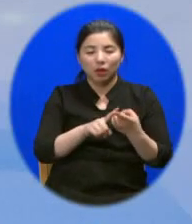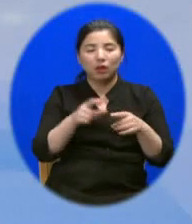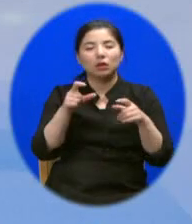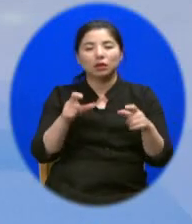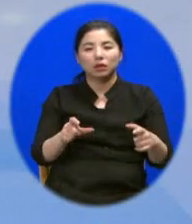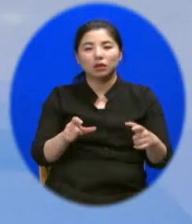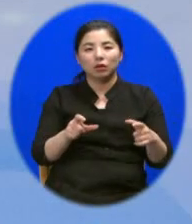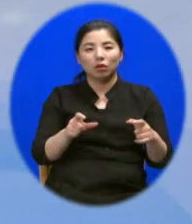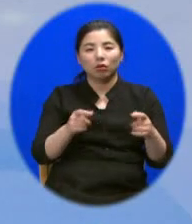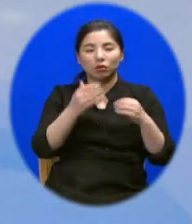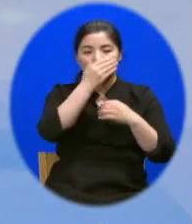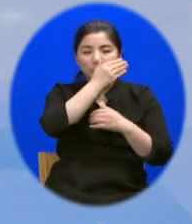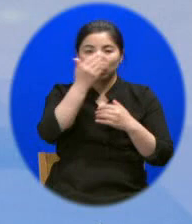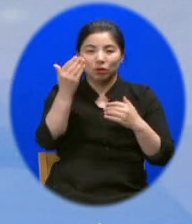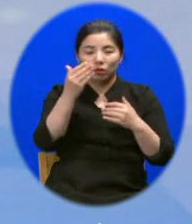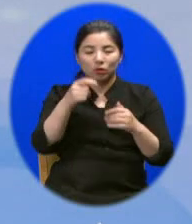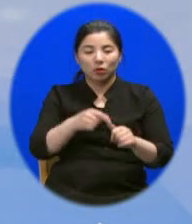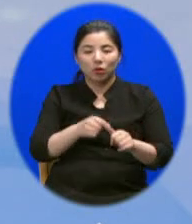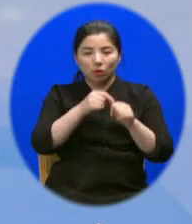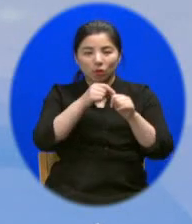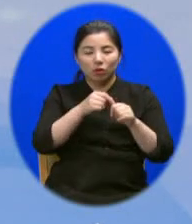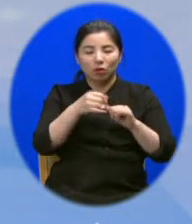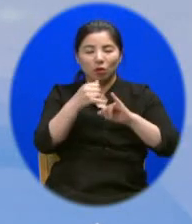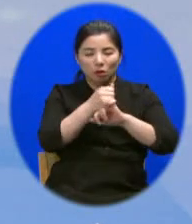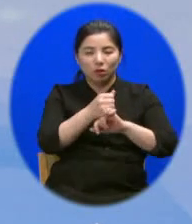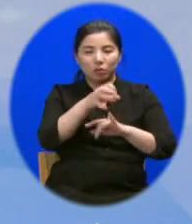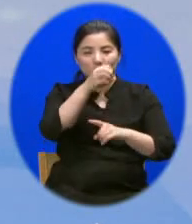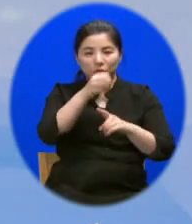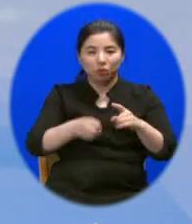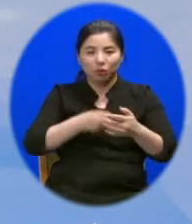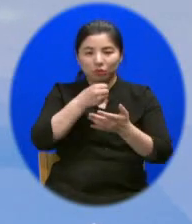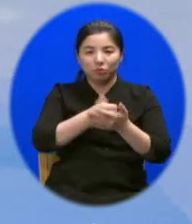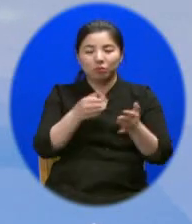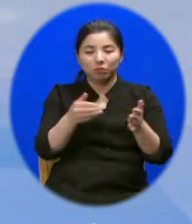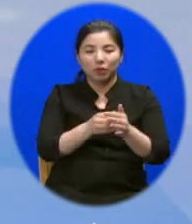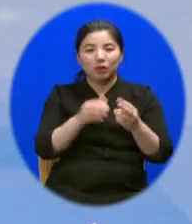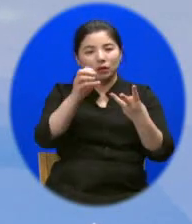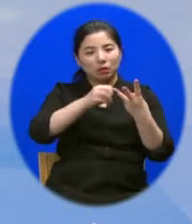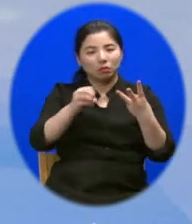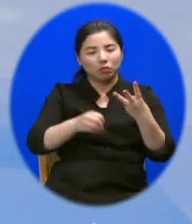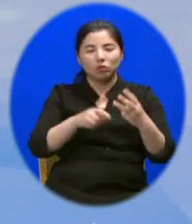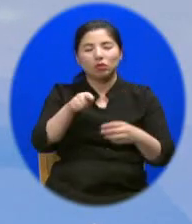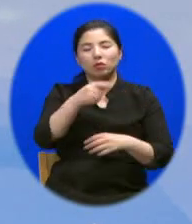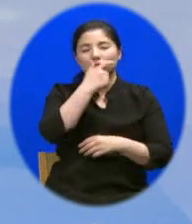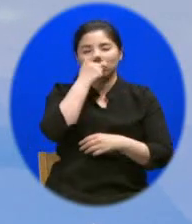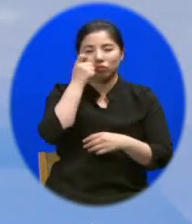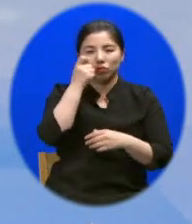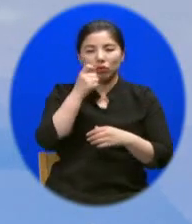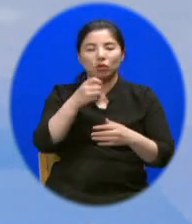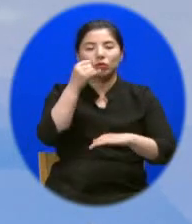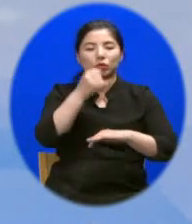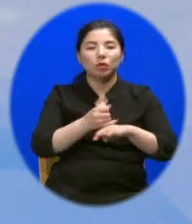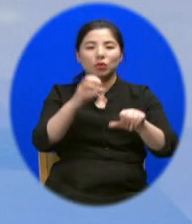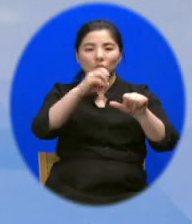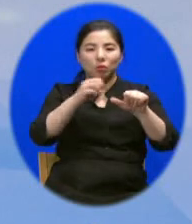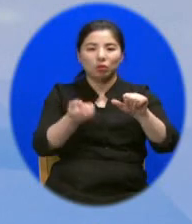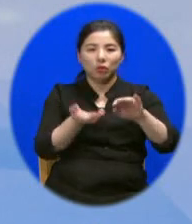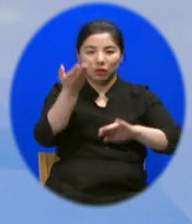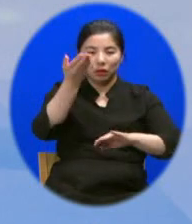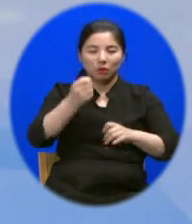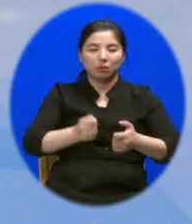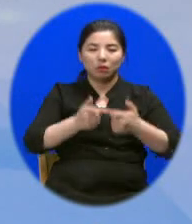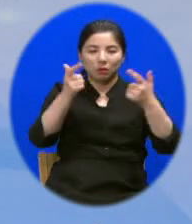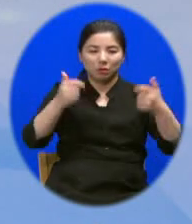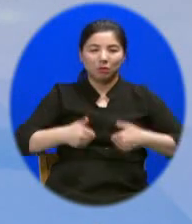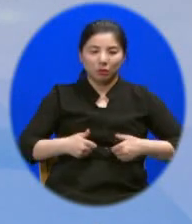지역 그 청년 구요 의무 채용 비율을 정해 두고 있는데 3% 로는 부족하다 이것을 최소 5% 이상 늘려야 된다고